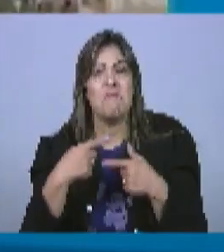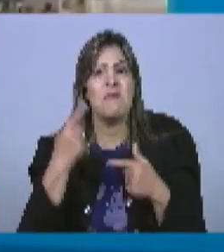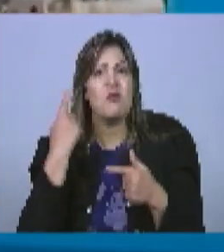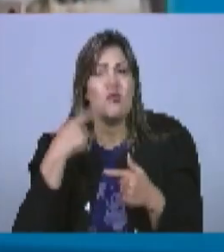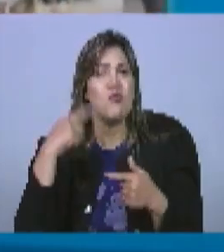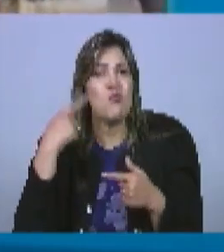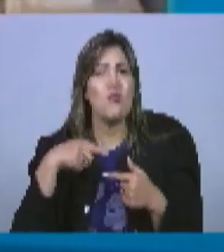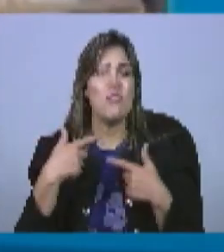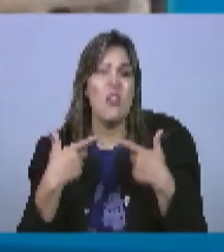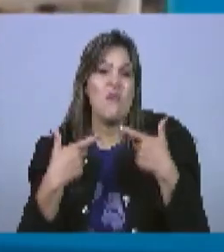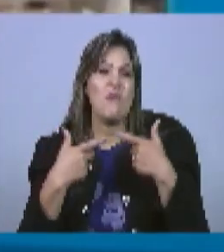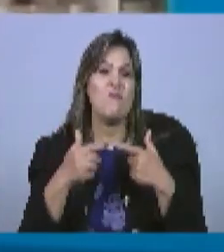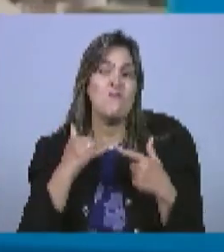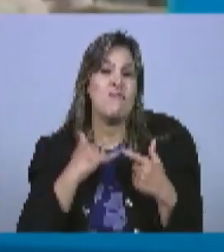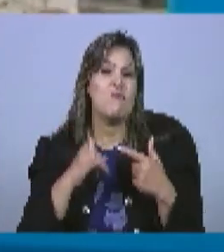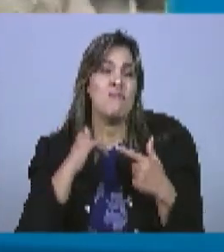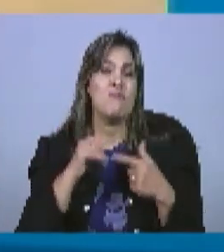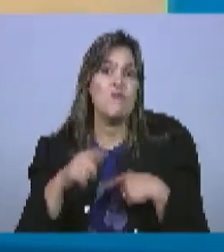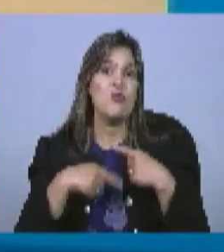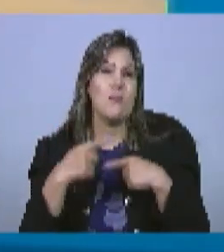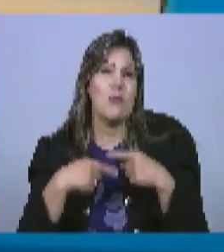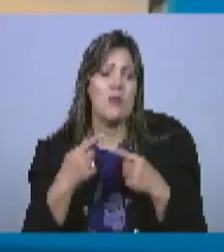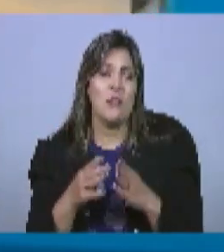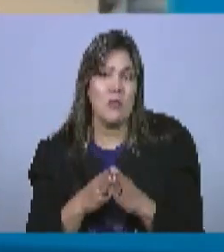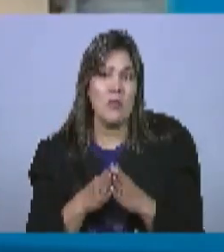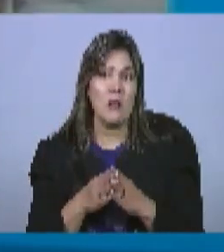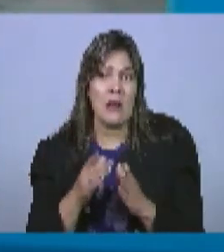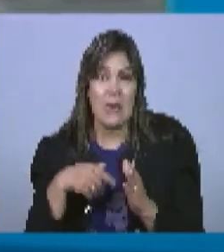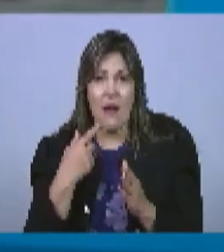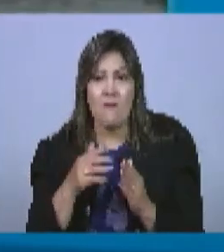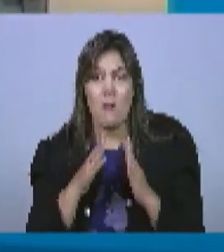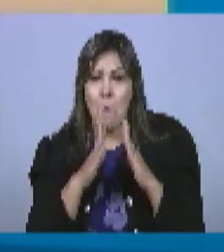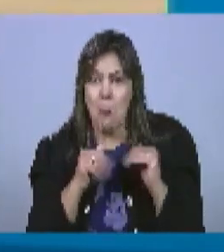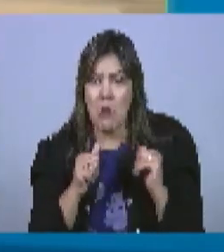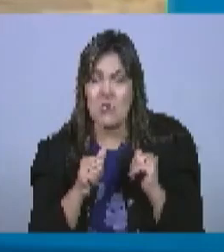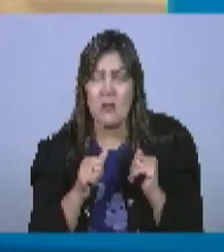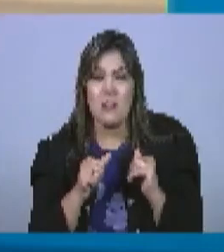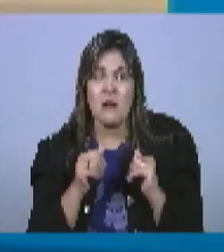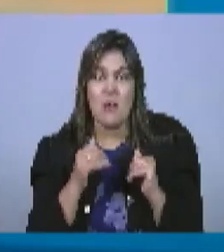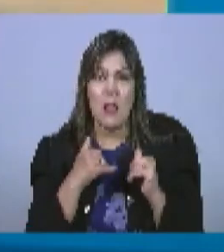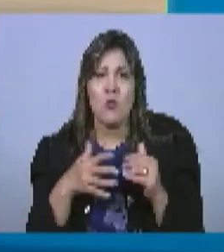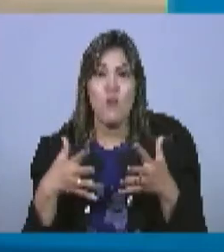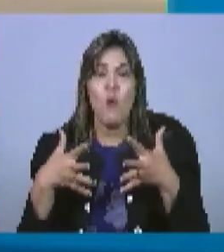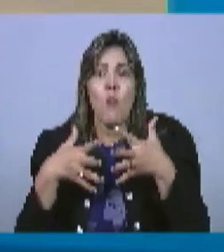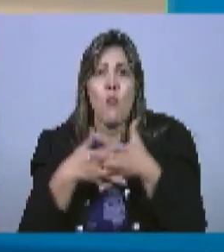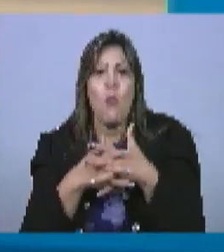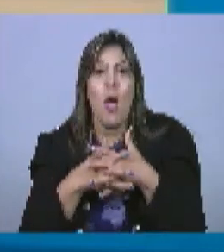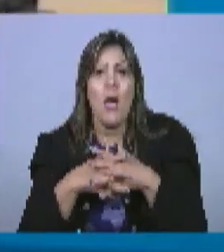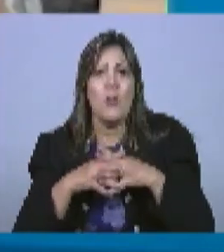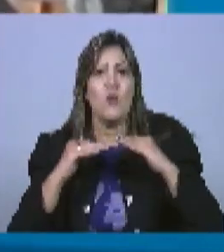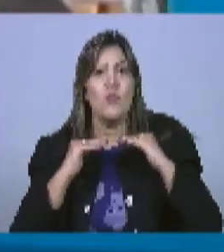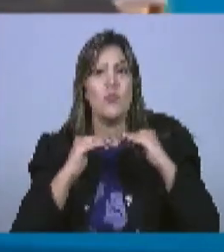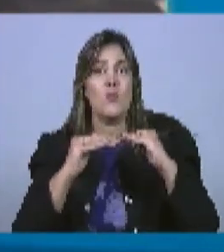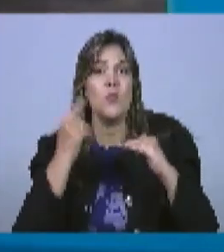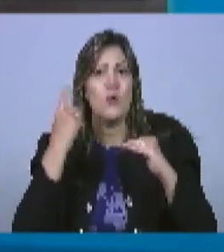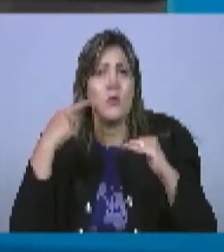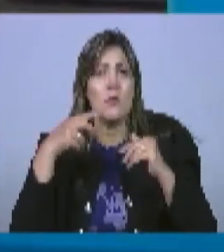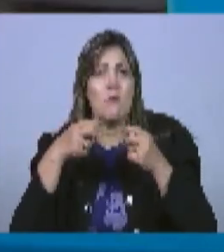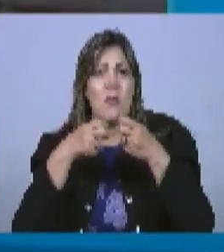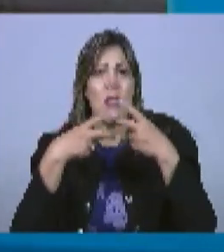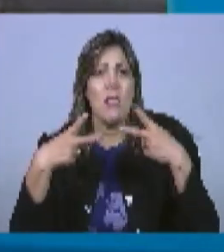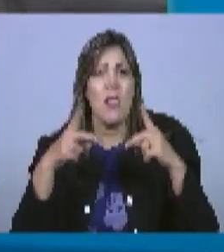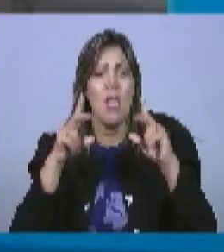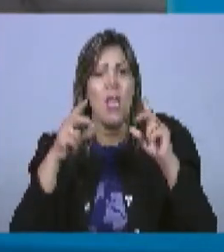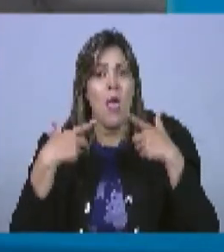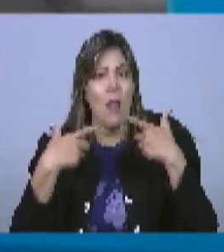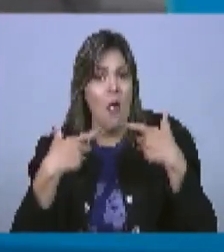السودان وهي متدهوره بالفعل احنا عارفين دايما موقف مصر مع وحده واستقرار السودان مع انهاء القتال